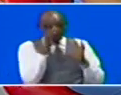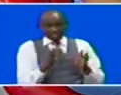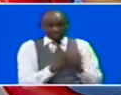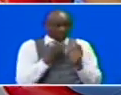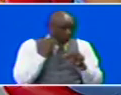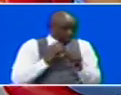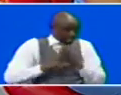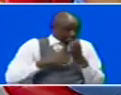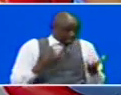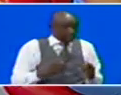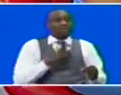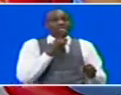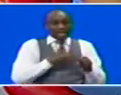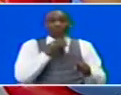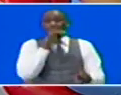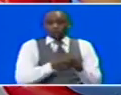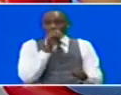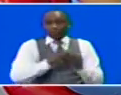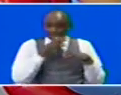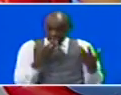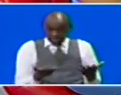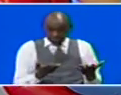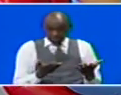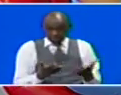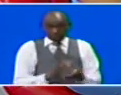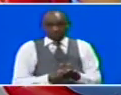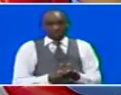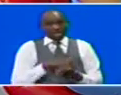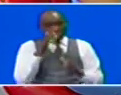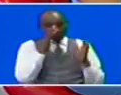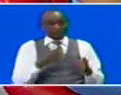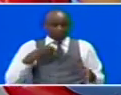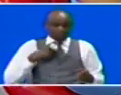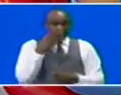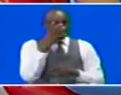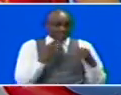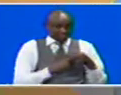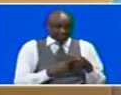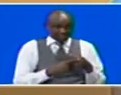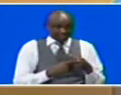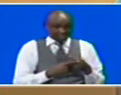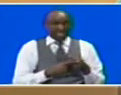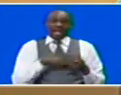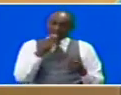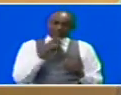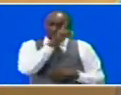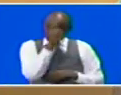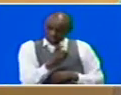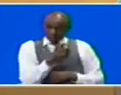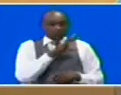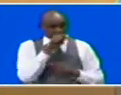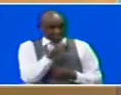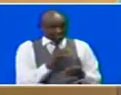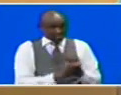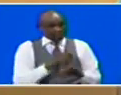ahadi anazotoa kabla ya mwanasiasa kuonja kura yangu. Edwin Kisako kutoka Ongwaro hapo. Kuna swali lingine ambalo limeibuka haswa katika swala hili